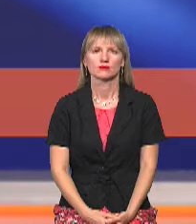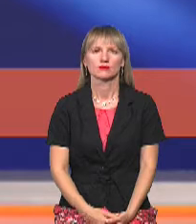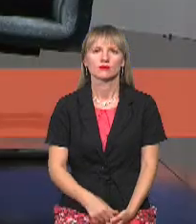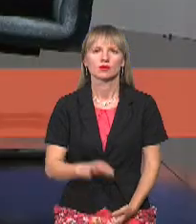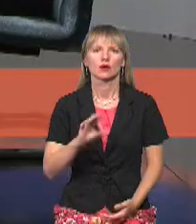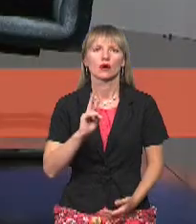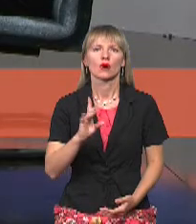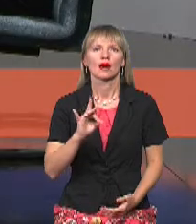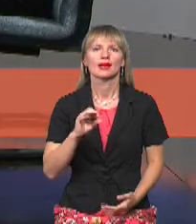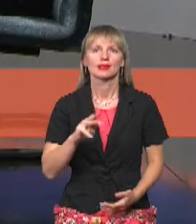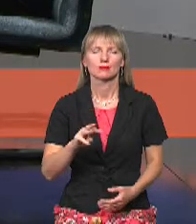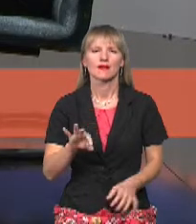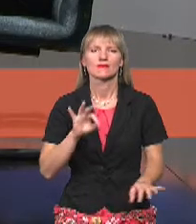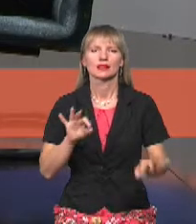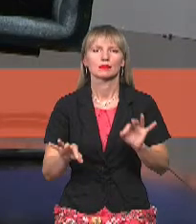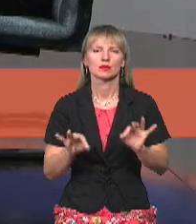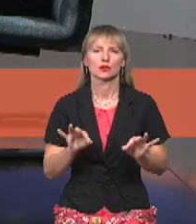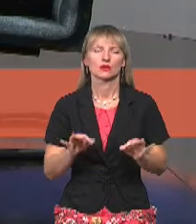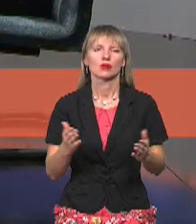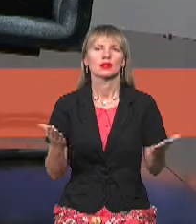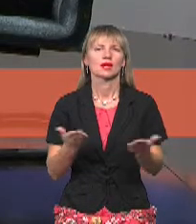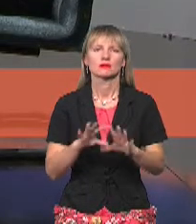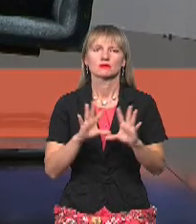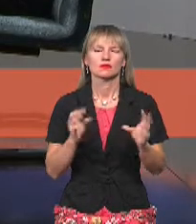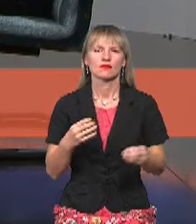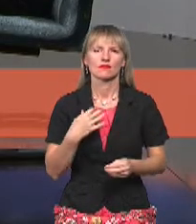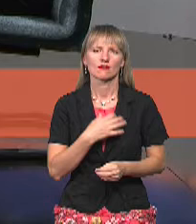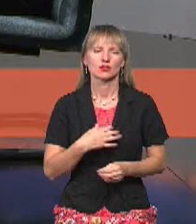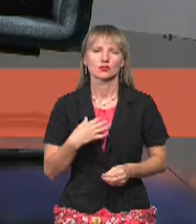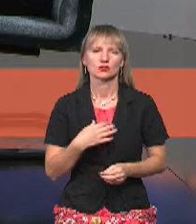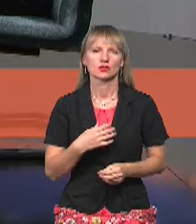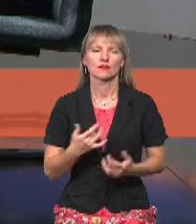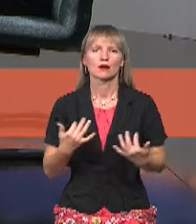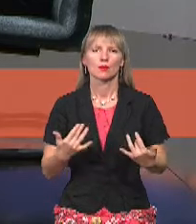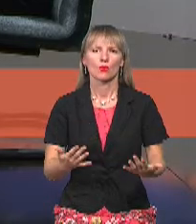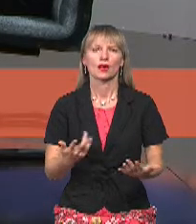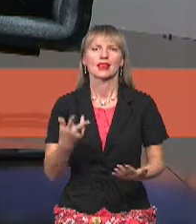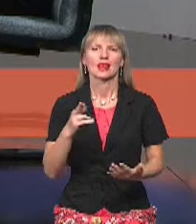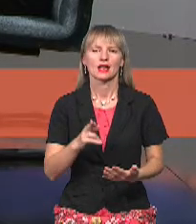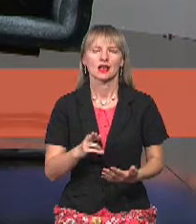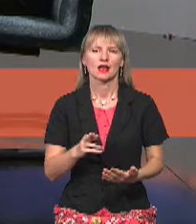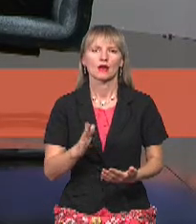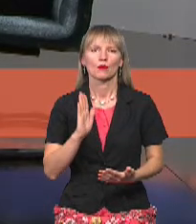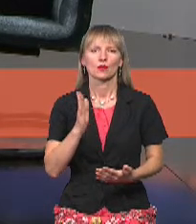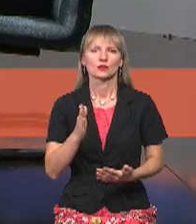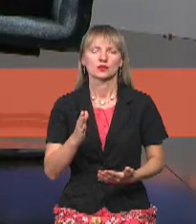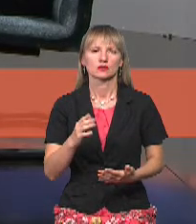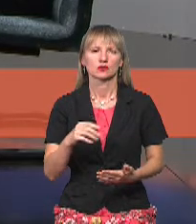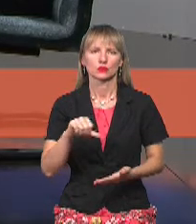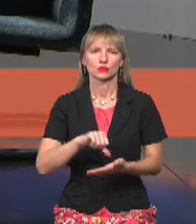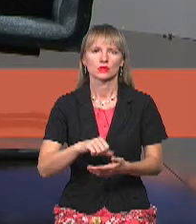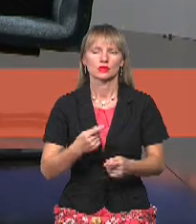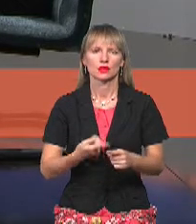Окрім якогось там відбіру, які загалом загальні основні вимоги для потенційних кандидатів на цю